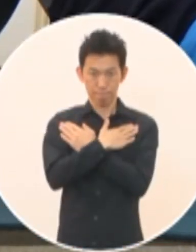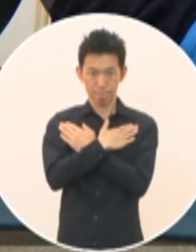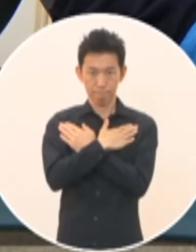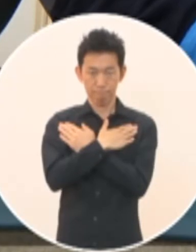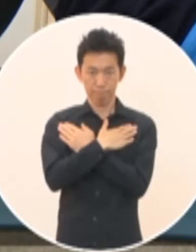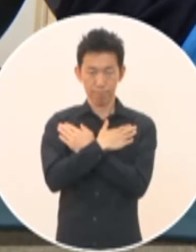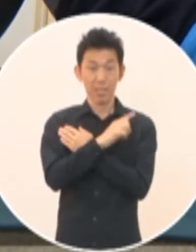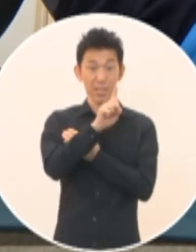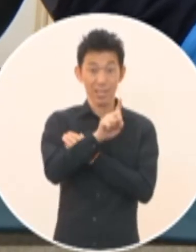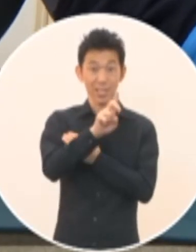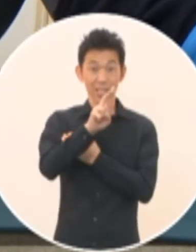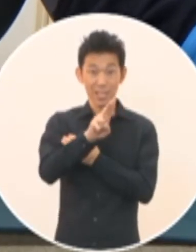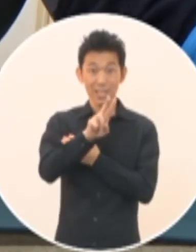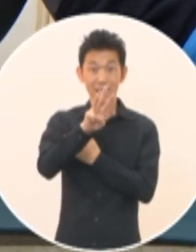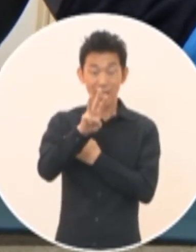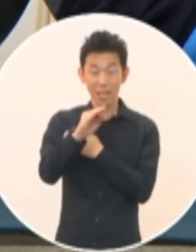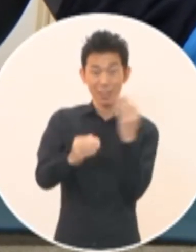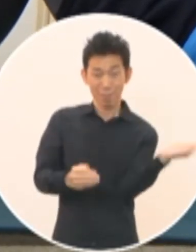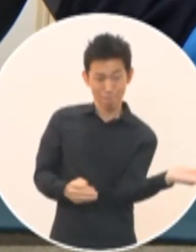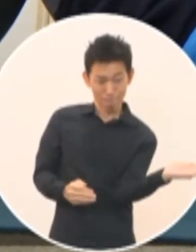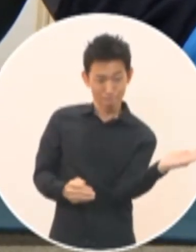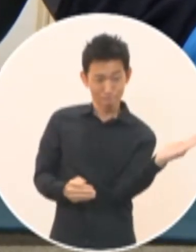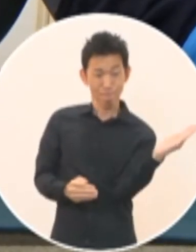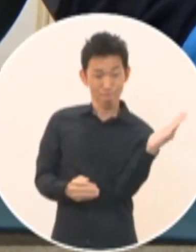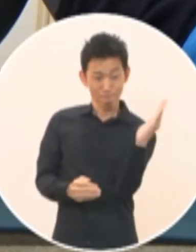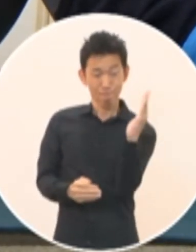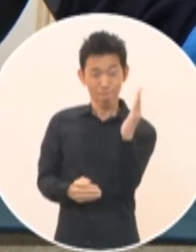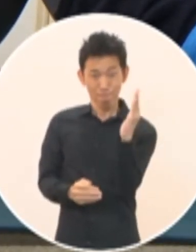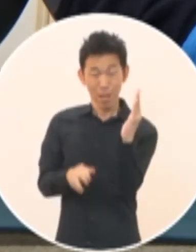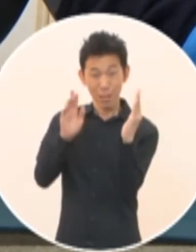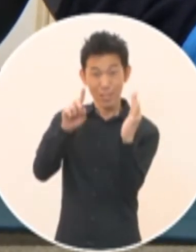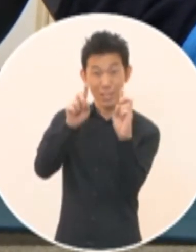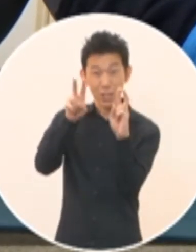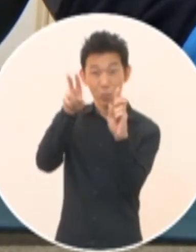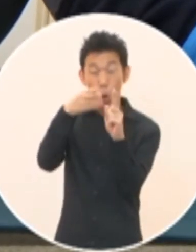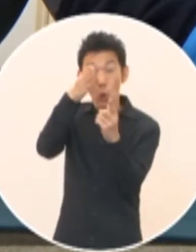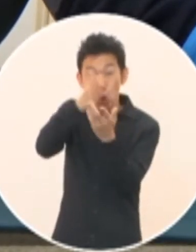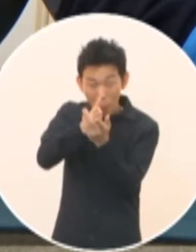い、1、2、3、1秒止めてゆっくり戻します。